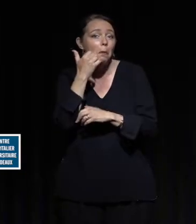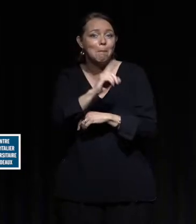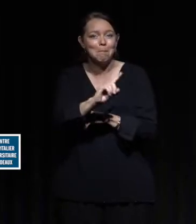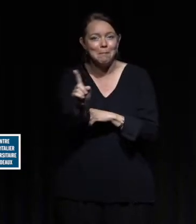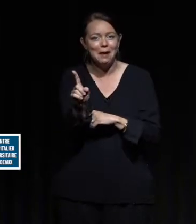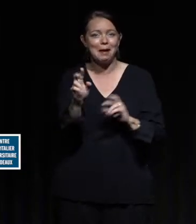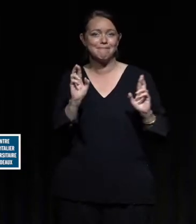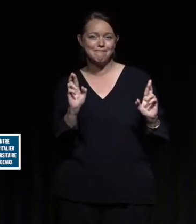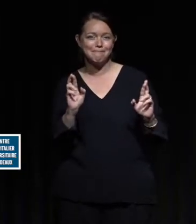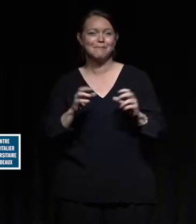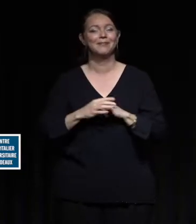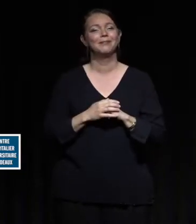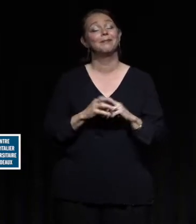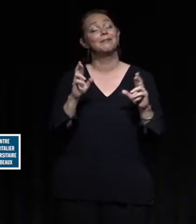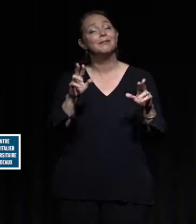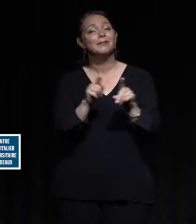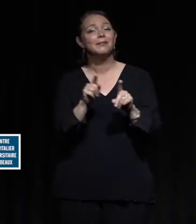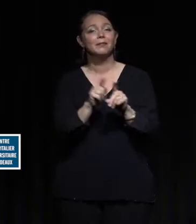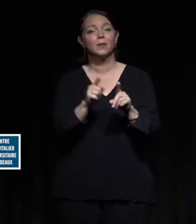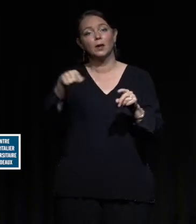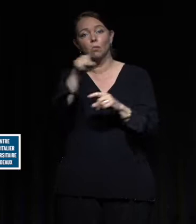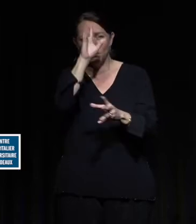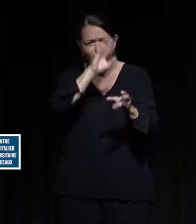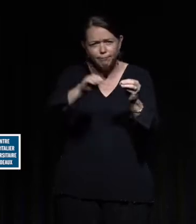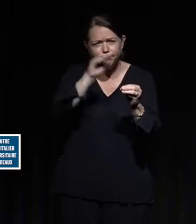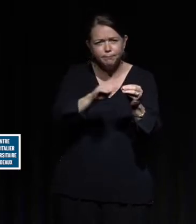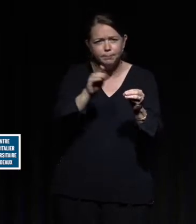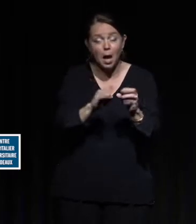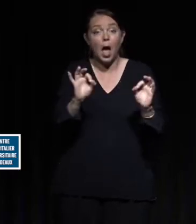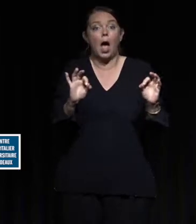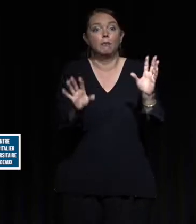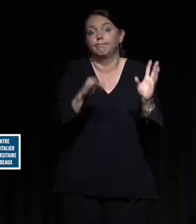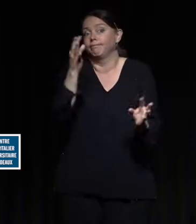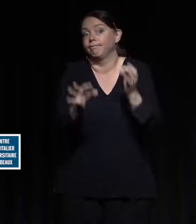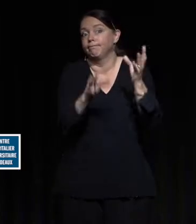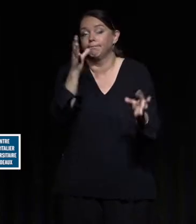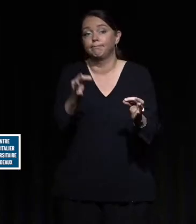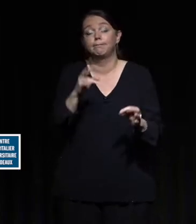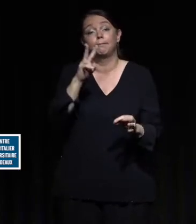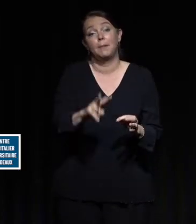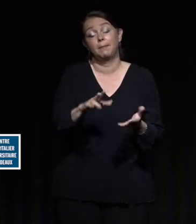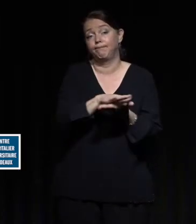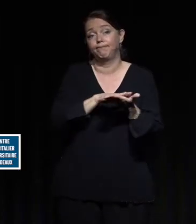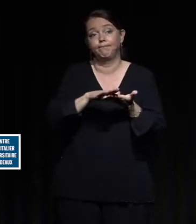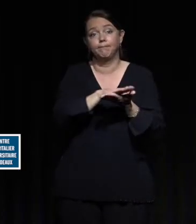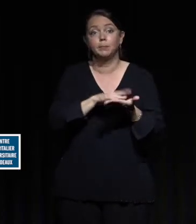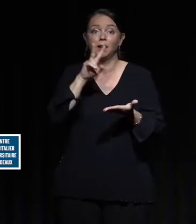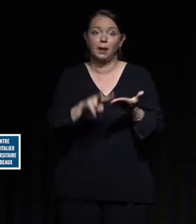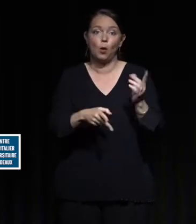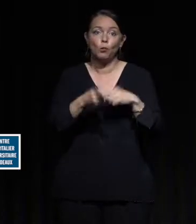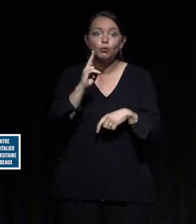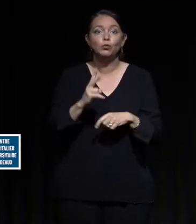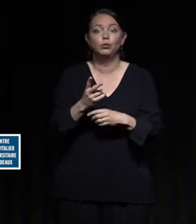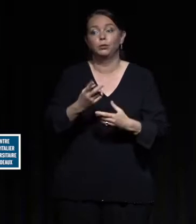que ça répondra à certaines questions des patientes, même si je m'excuse d'avance, mon exposé est plutôt médical